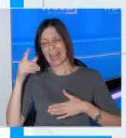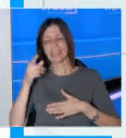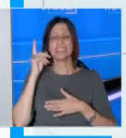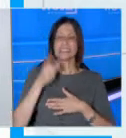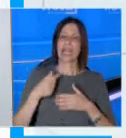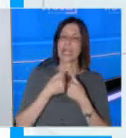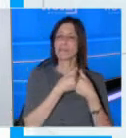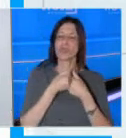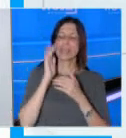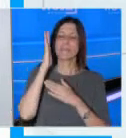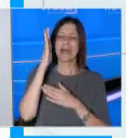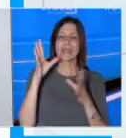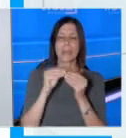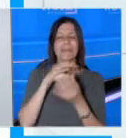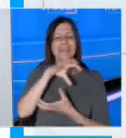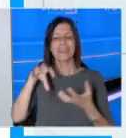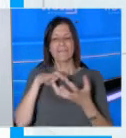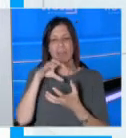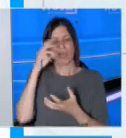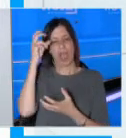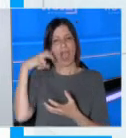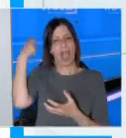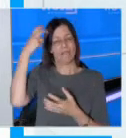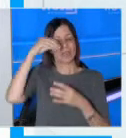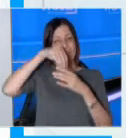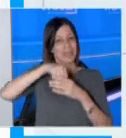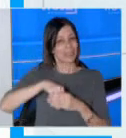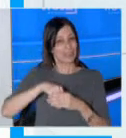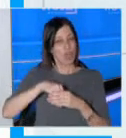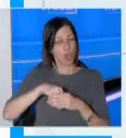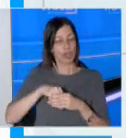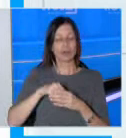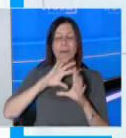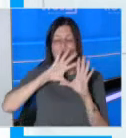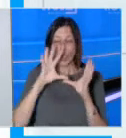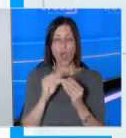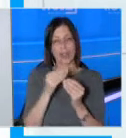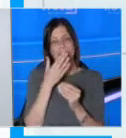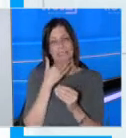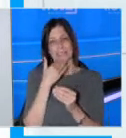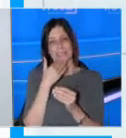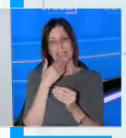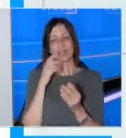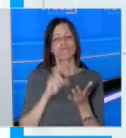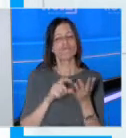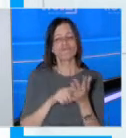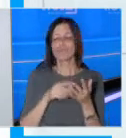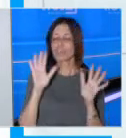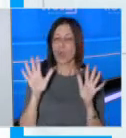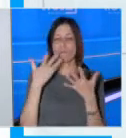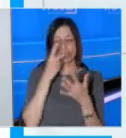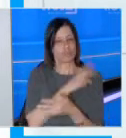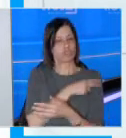ייאלץ להתמודד בעתיד עם אינתיפאדה ערבית בתוך כל ומדגיש ישראל, דרושים דחוף משטרה